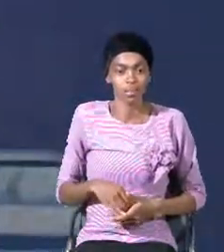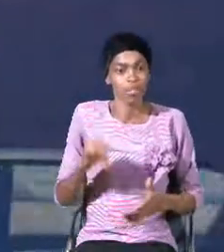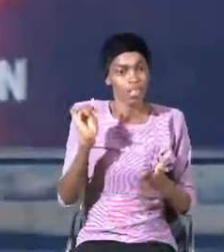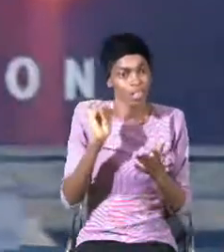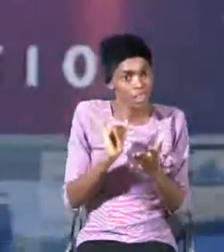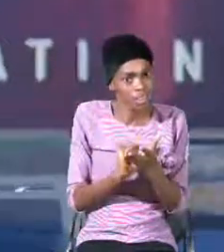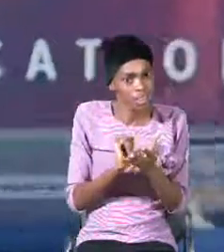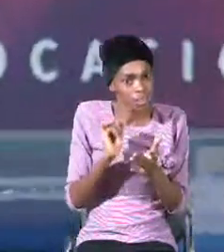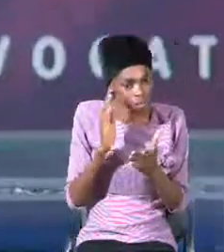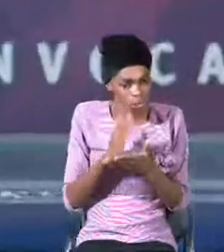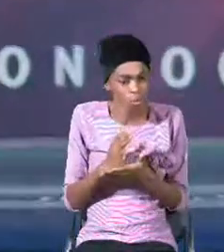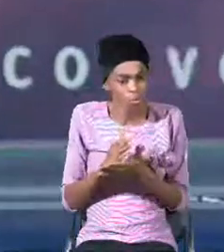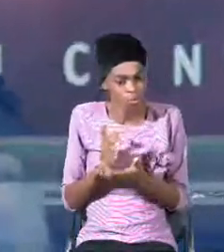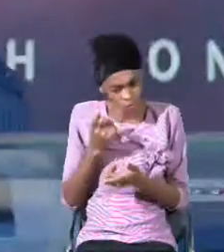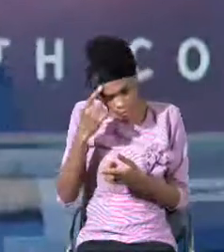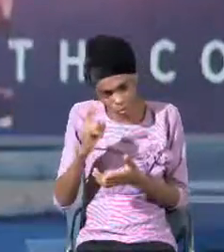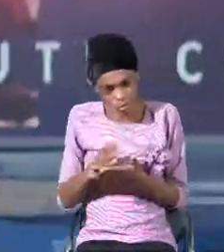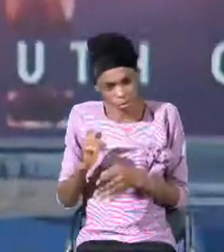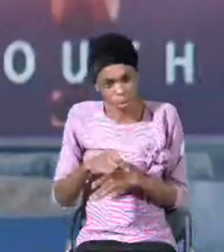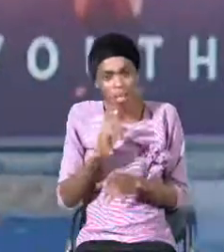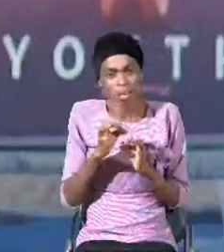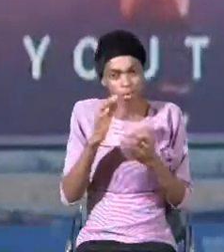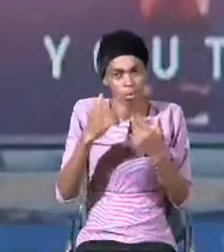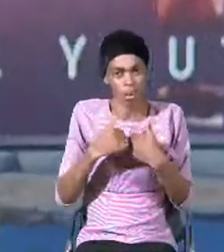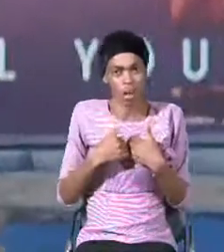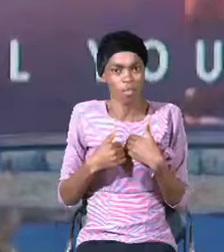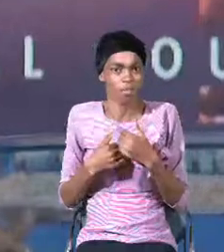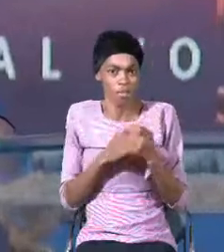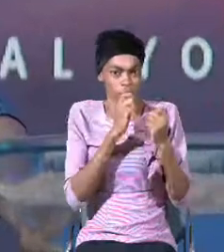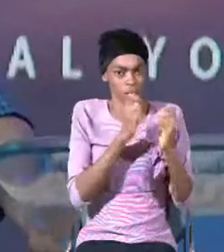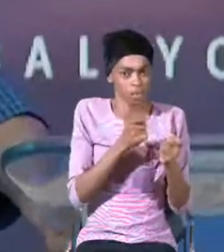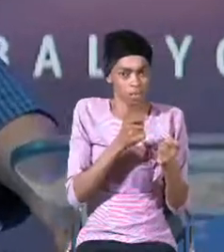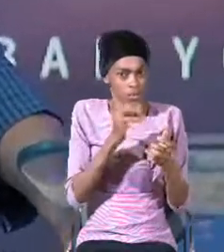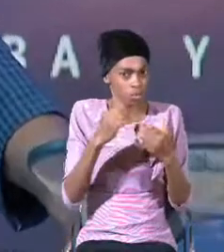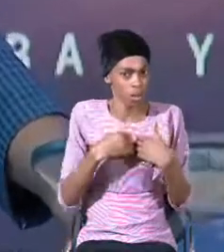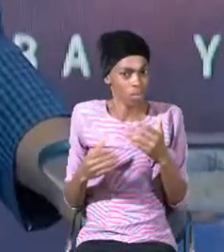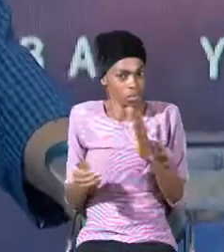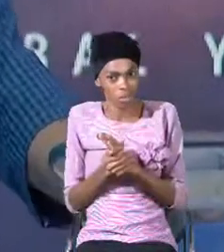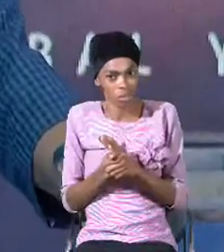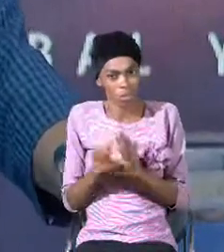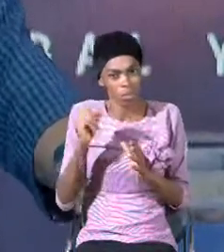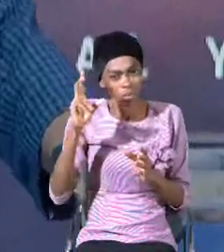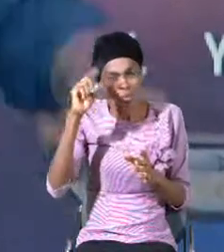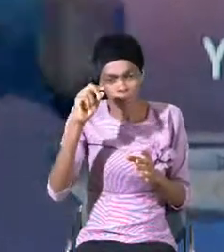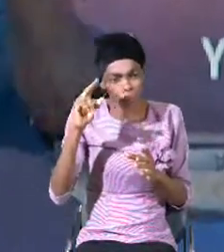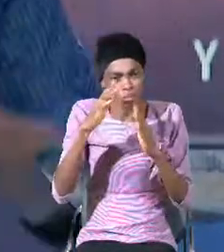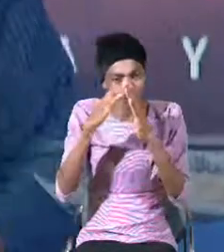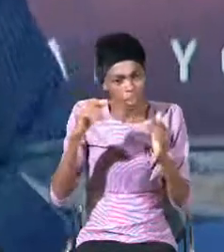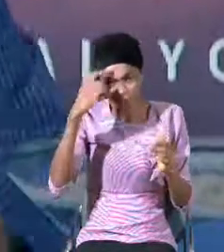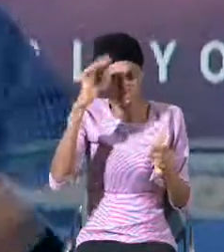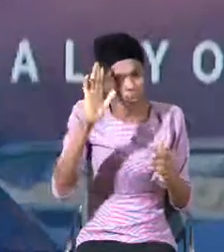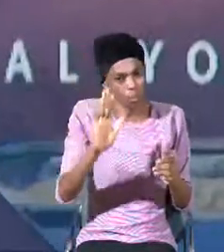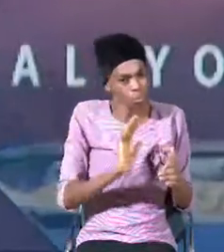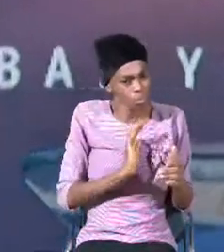Attendez un instant. Si tu as la compétence, il n'y a pas de refuge. De refuge pour ton âme. Quand